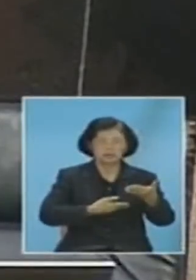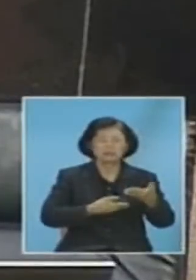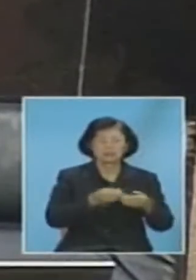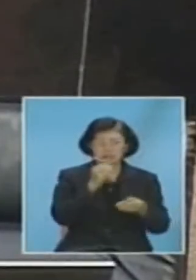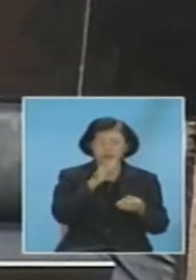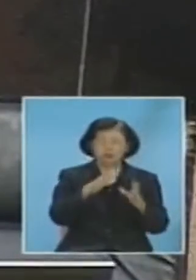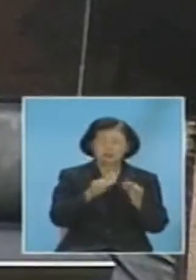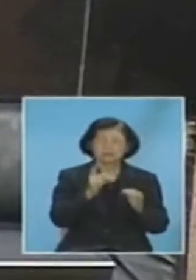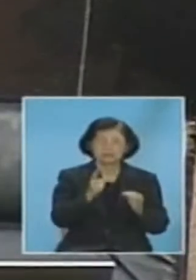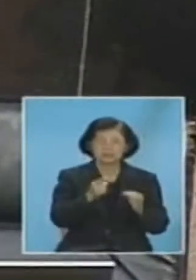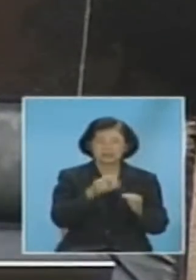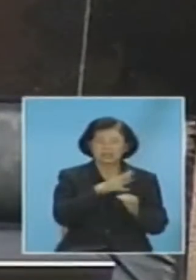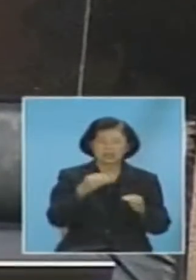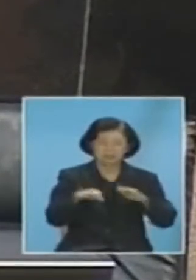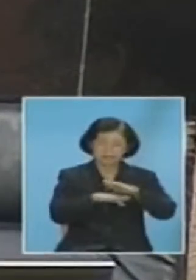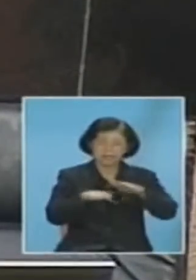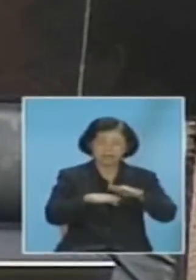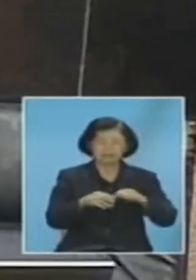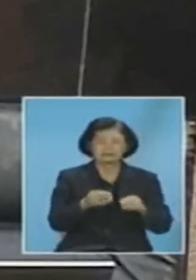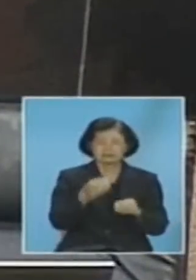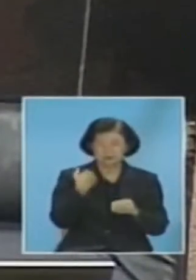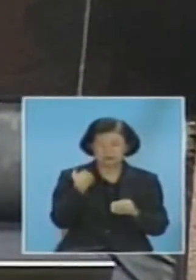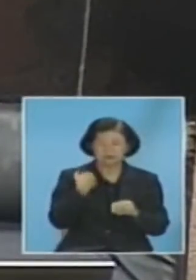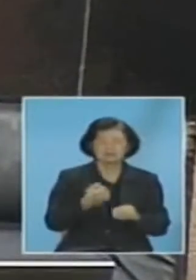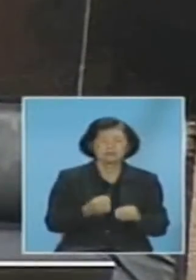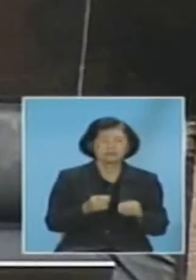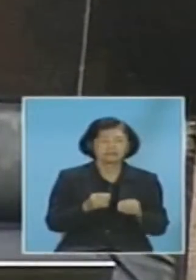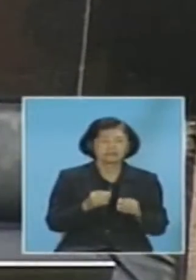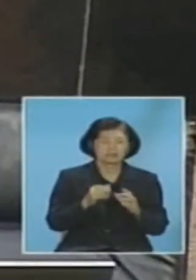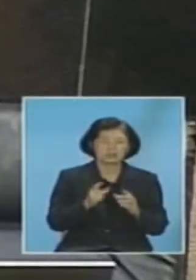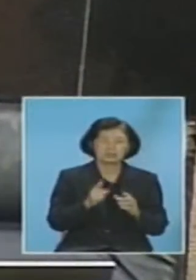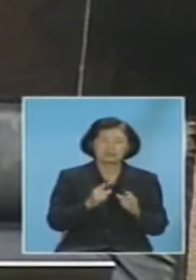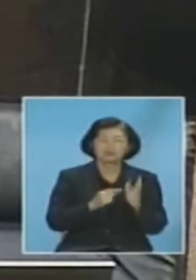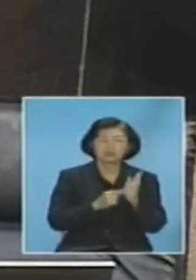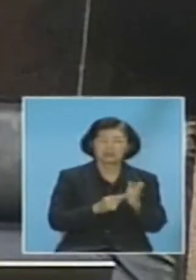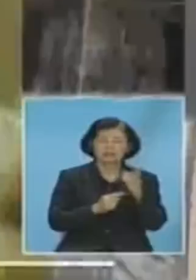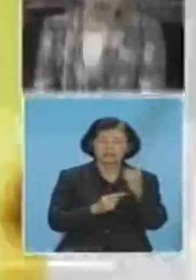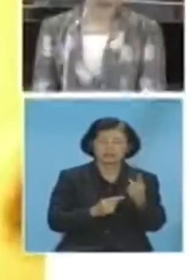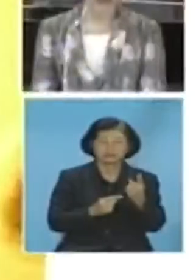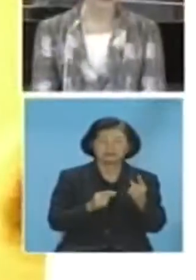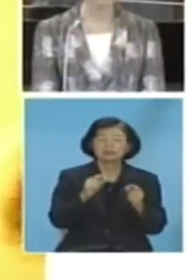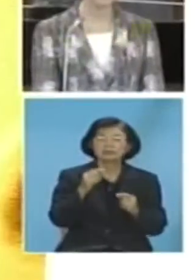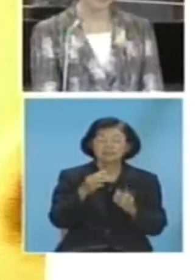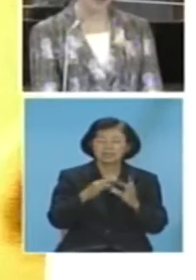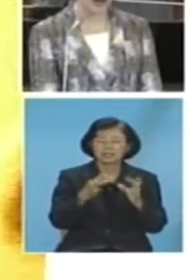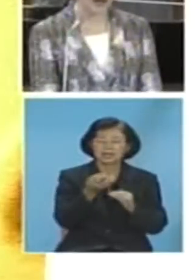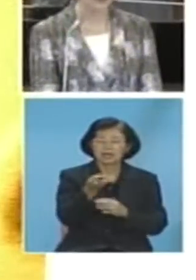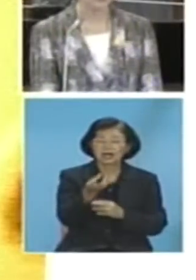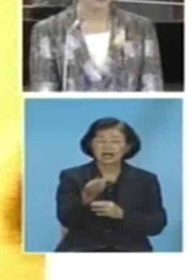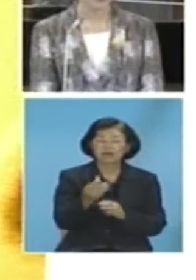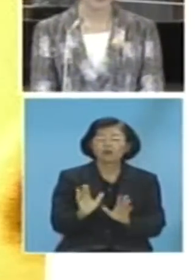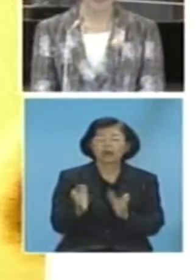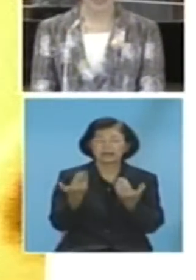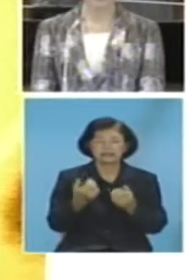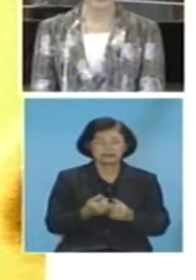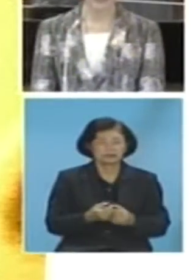ข้อเท็จจริงและพยานหลักฐานที่ปรากฏนะคะเช่นกรณีแรกค่ะเรื่องกรณีของข้าวหายค่ะที่เป็นข่าวกันนะคะ